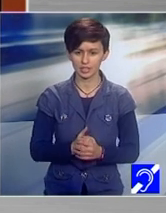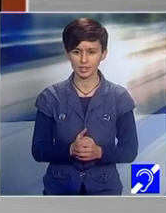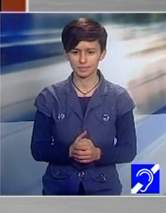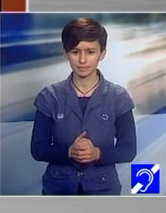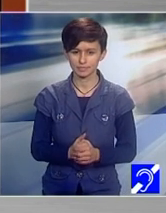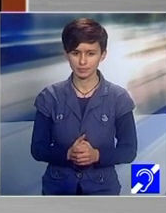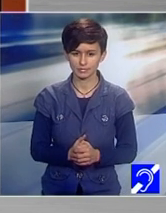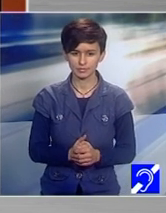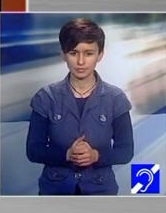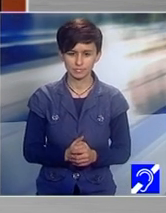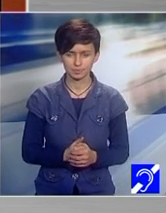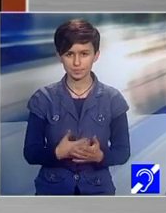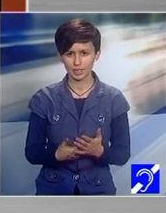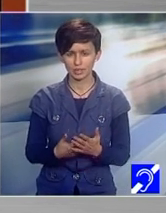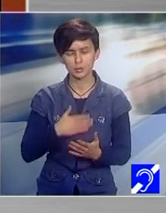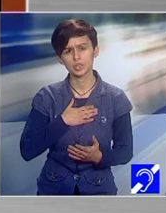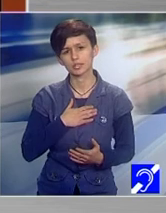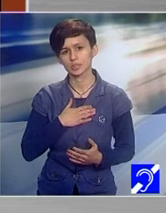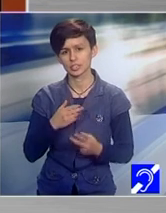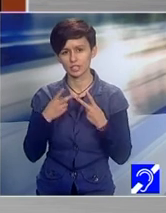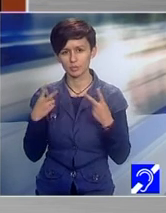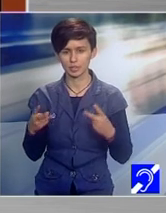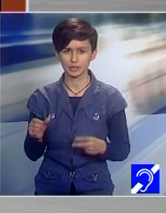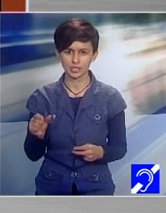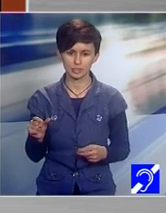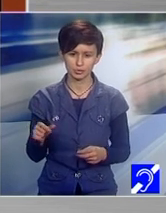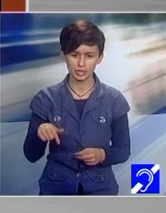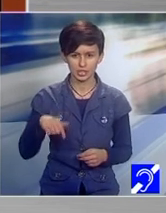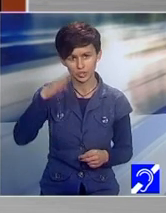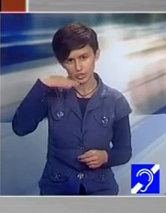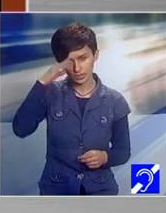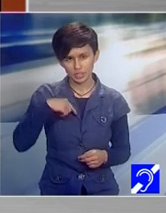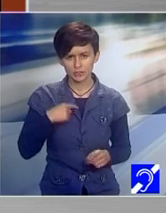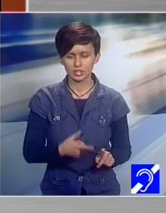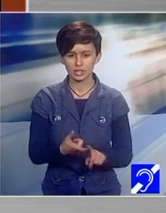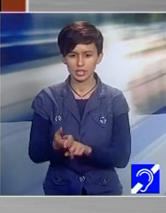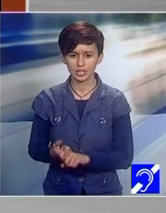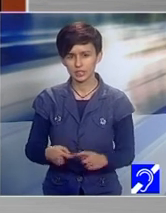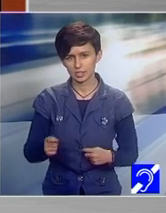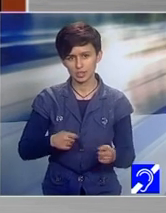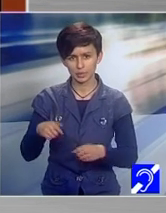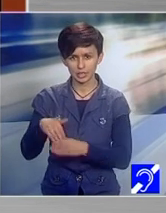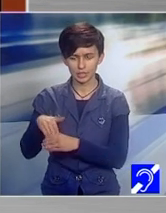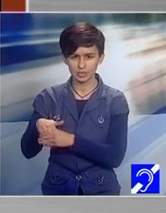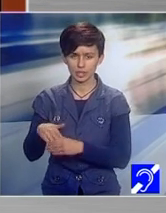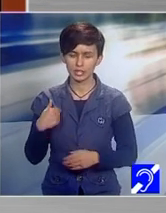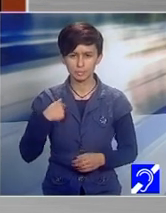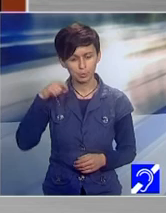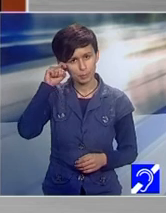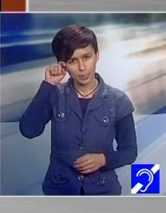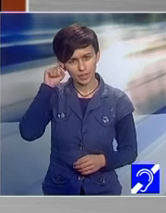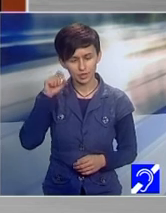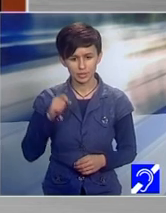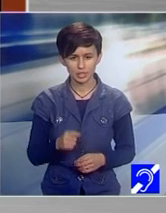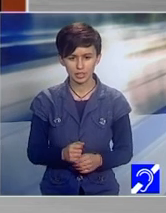mine, cele mai importante știri ale acestor zile sunt legate de campania electorală. Cred că nu. Și pentru